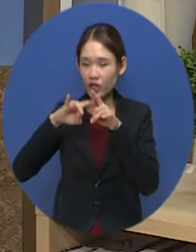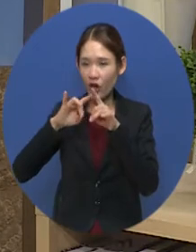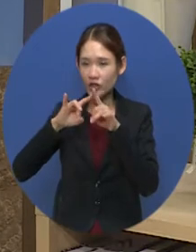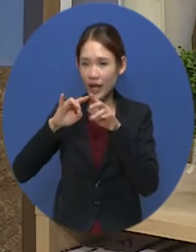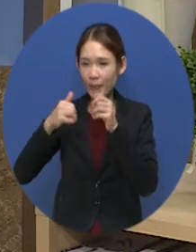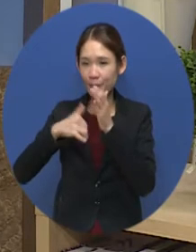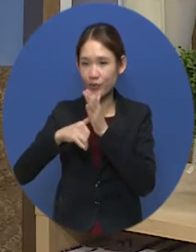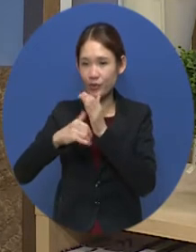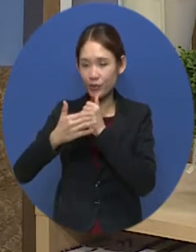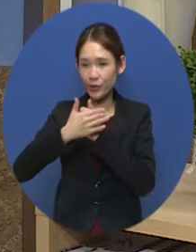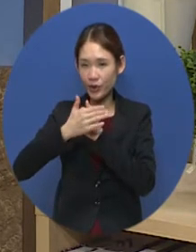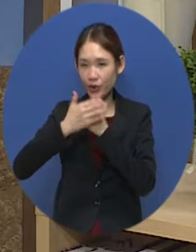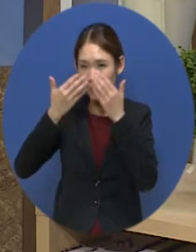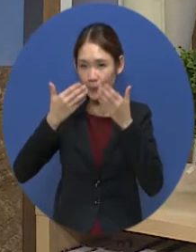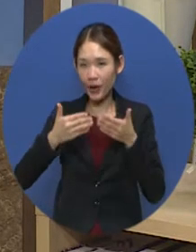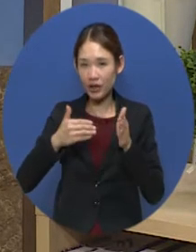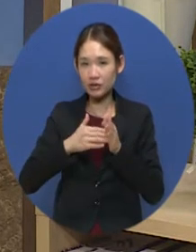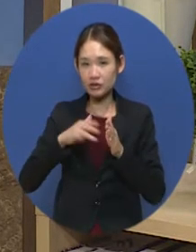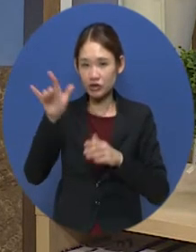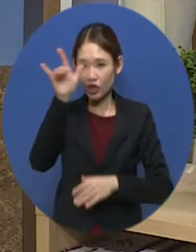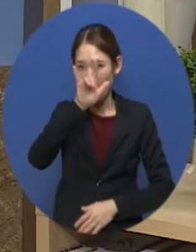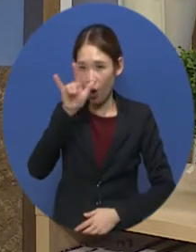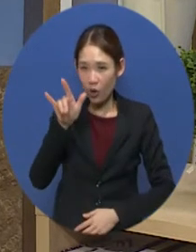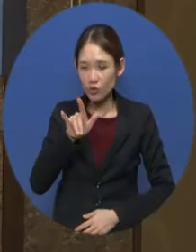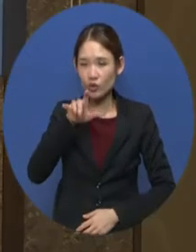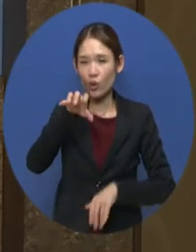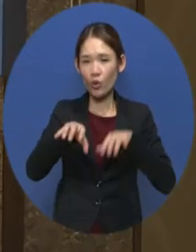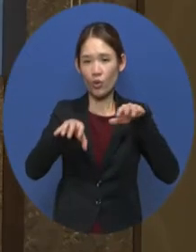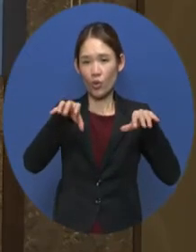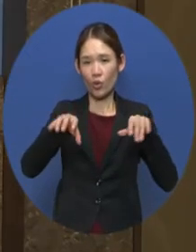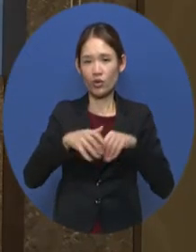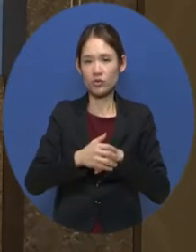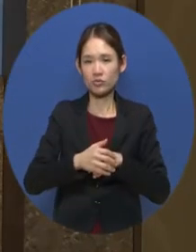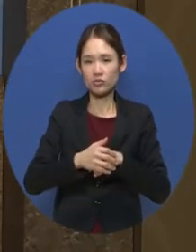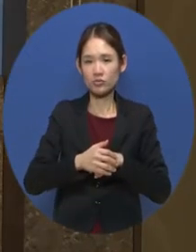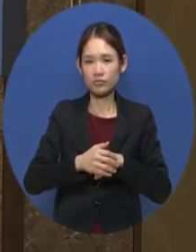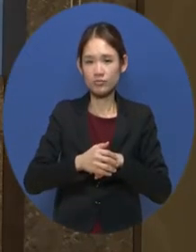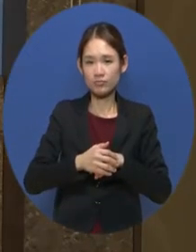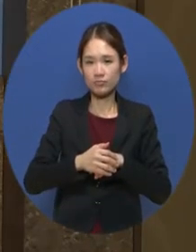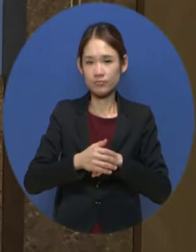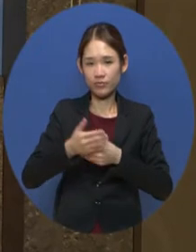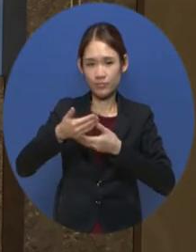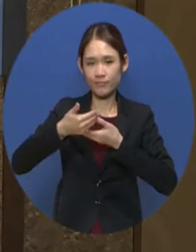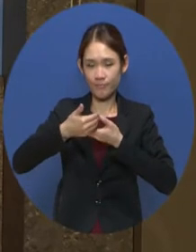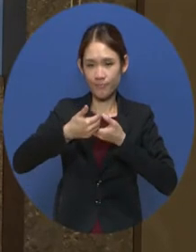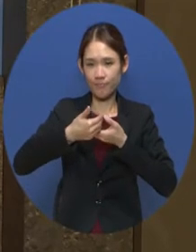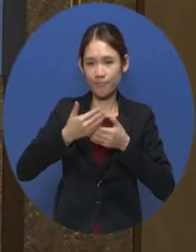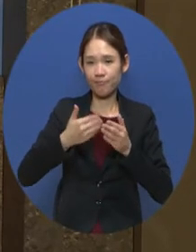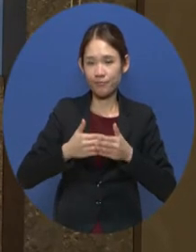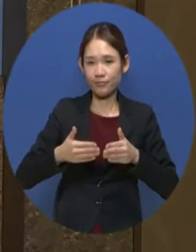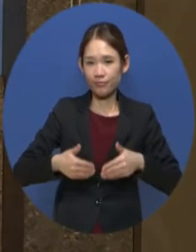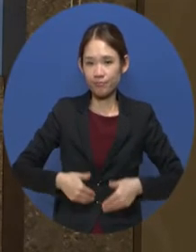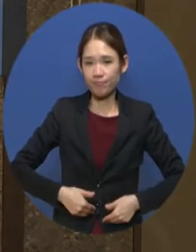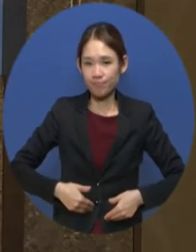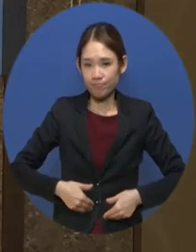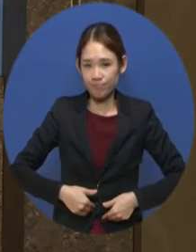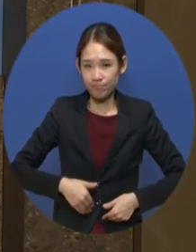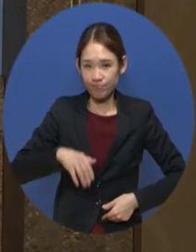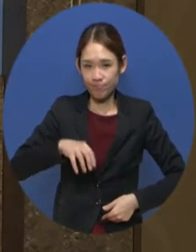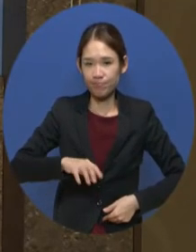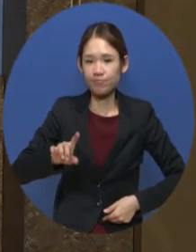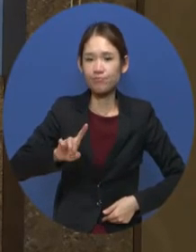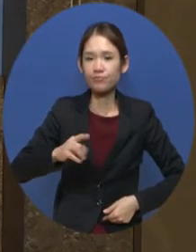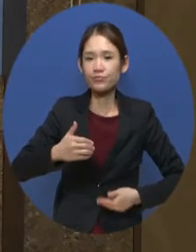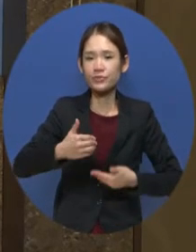이제 전국에 이제 복지기관이라든지 이런 데 필요한 곳에다가 다 이제 프로포즈를 받았어요. 그래서 필요한 곳이 무엇인지